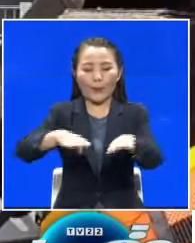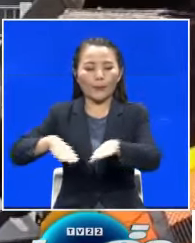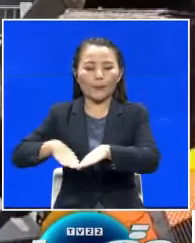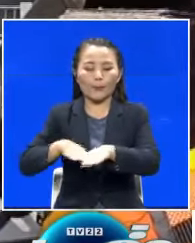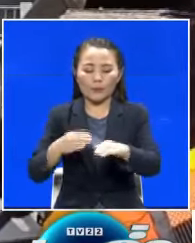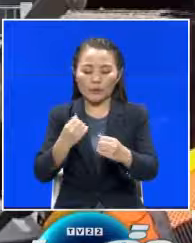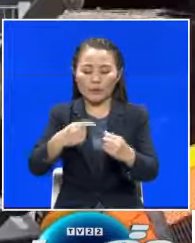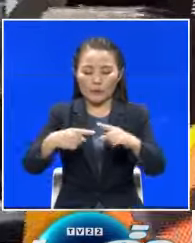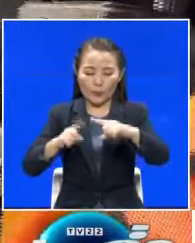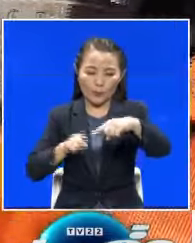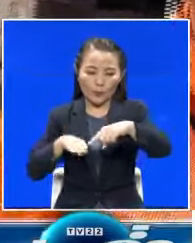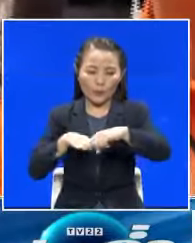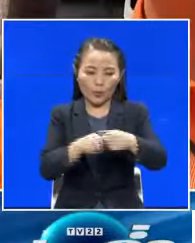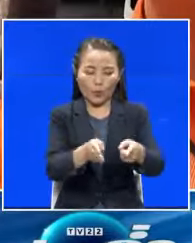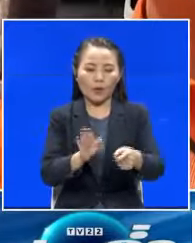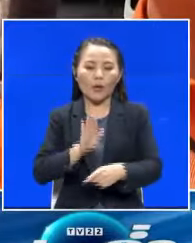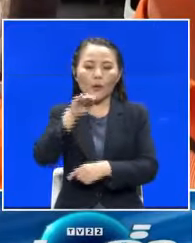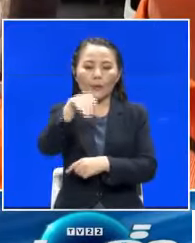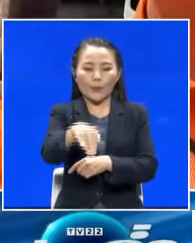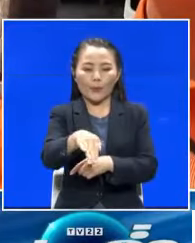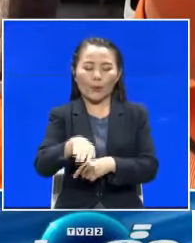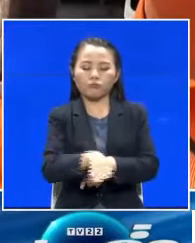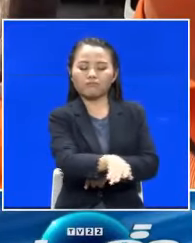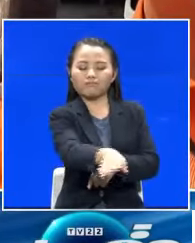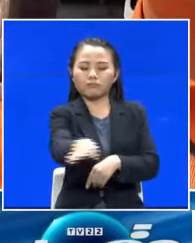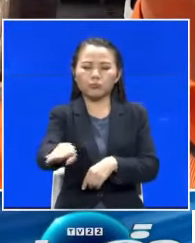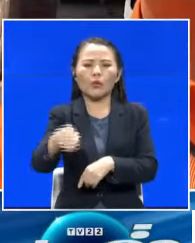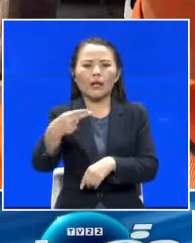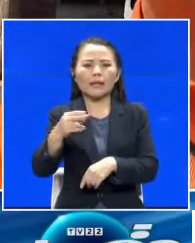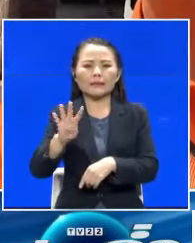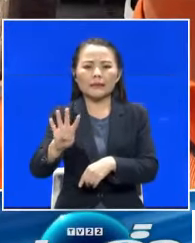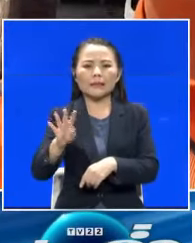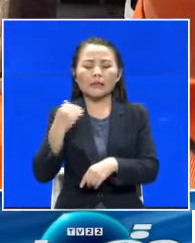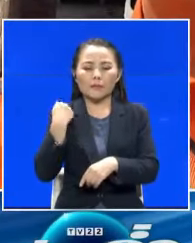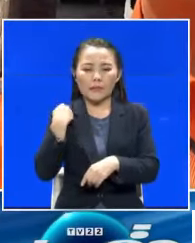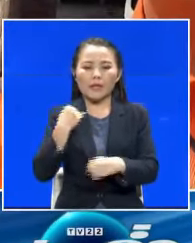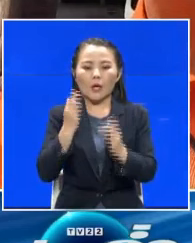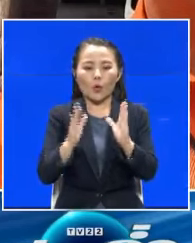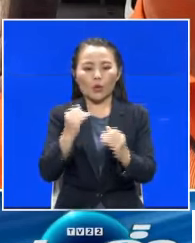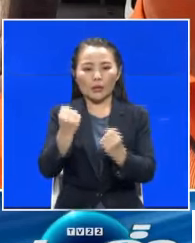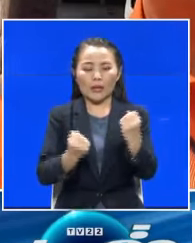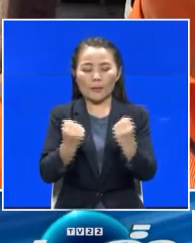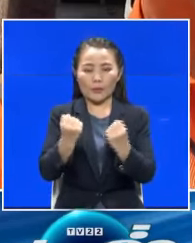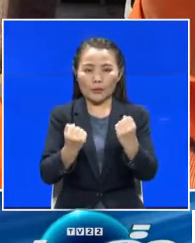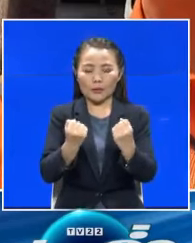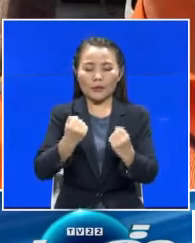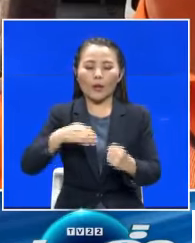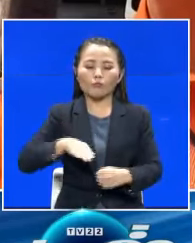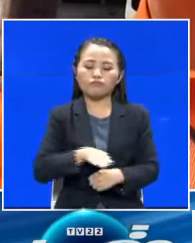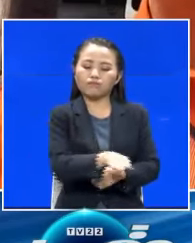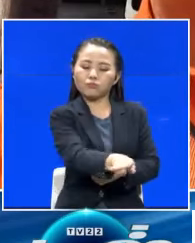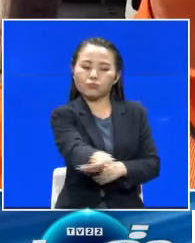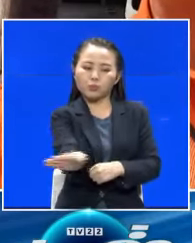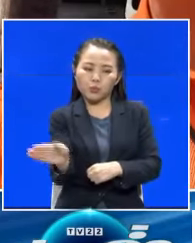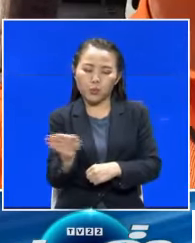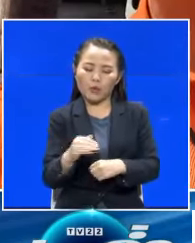ขับมุ่งหน้ามาลงทางด่วนรามอินทราวนรถไปทางหลัก4แต่เมื่อมาถึงจุดเกิดเหตุคนขับนะคะได้เลี้ยวยูเทิร์นกลับบ